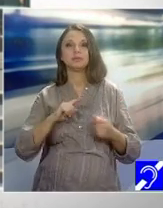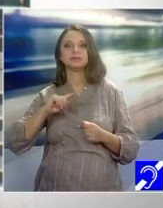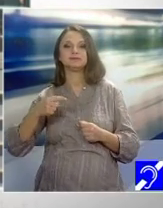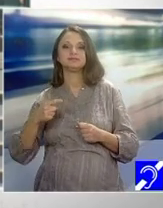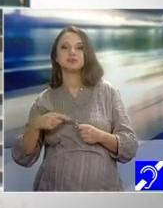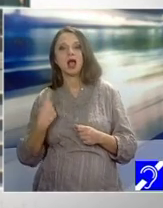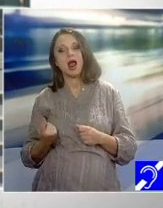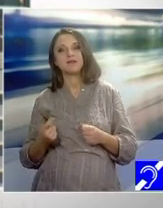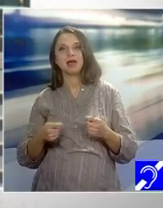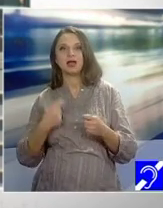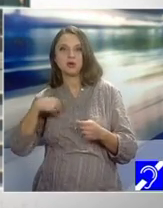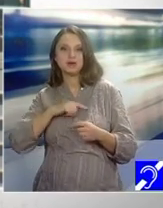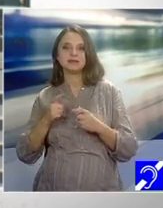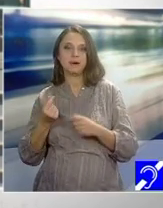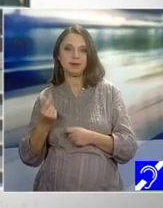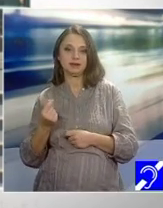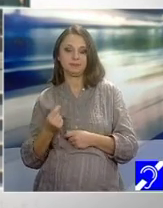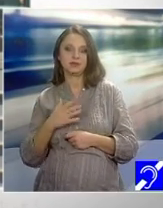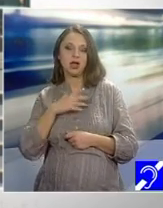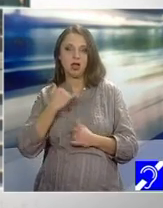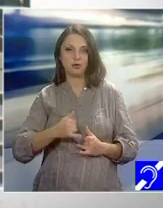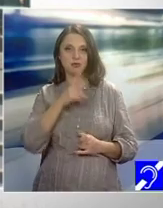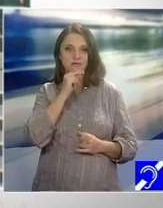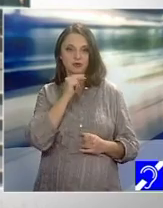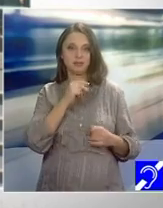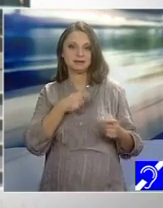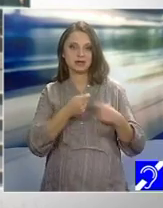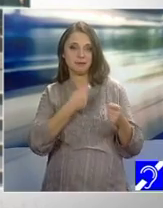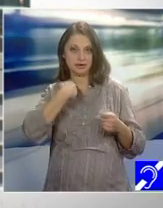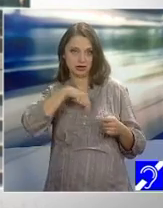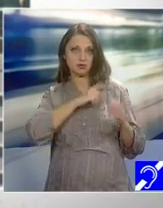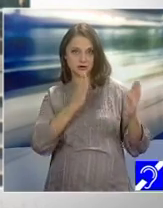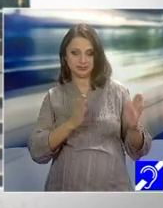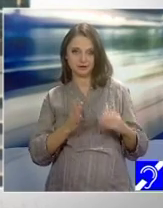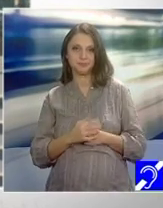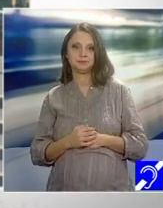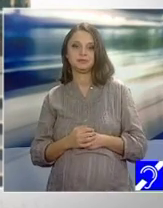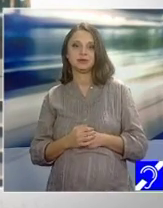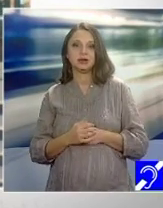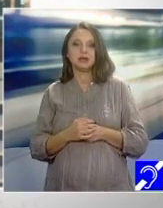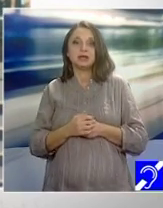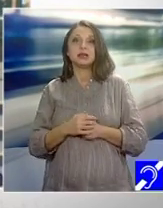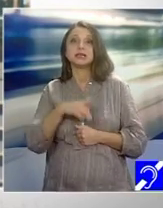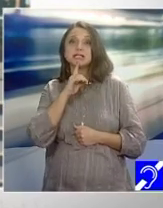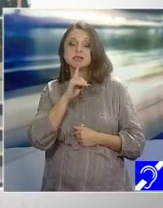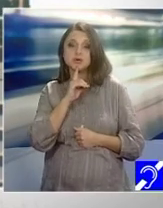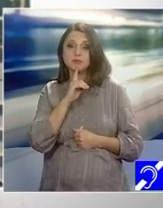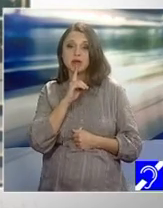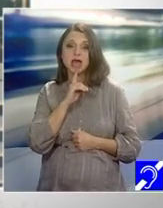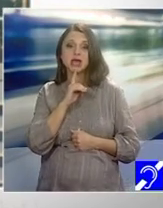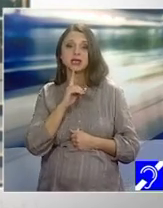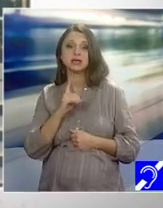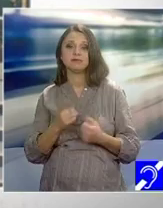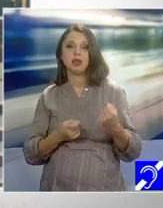suntem parteneri. Dar o să vorbesc acum de campania numărul 8. Campania voastră. Da. Campania care se numește The Beard Mobile, pe modelul